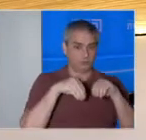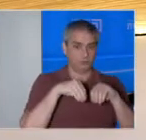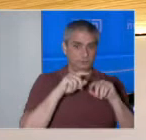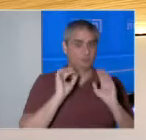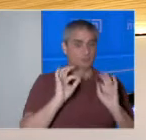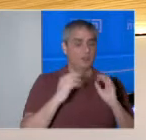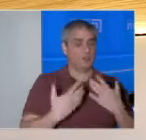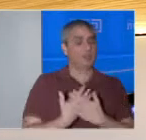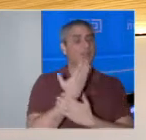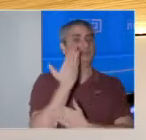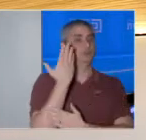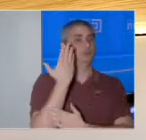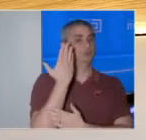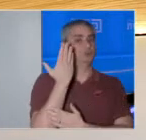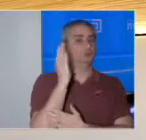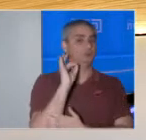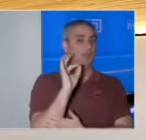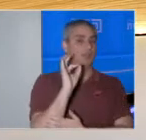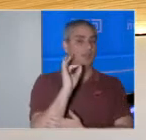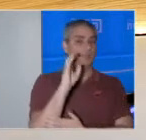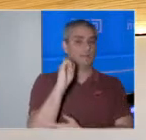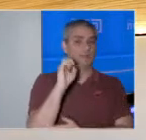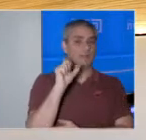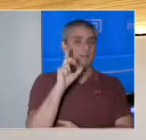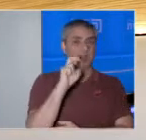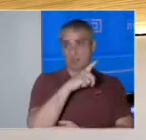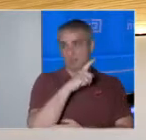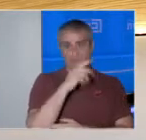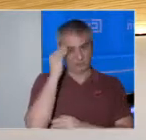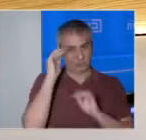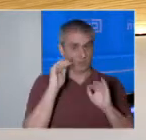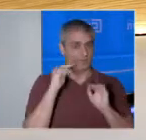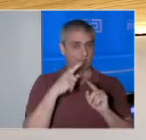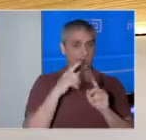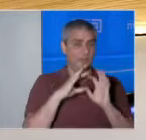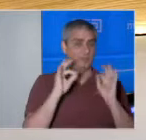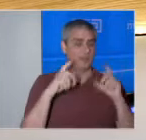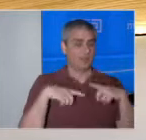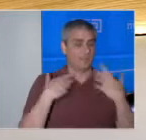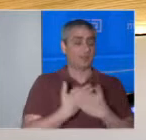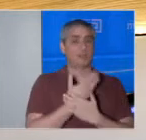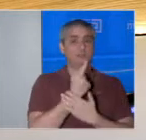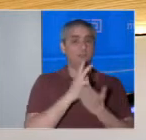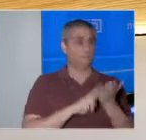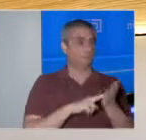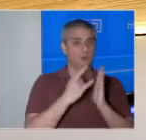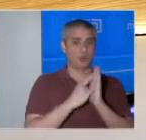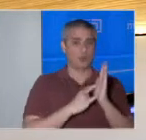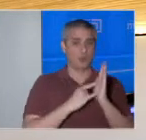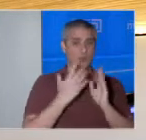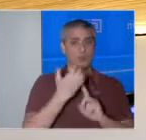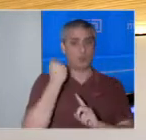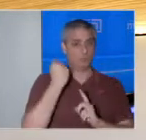בסימן התחדשות לביתה של מיכל סלע, זכרה לברכה. התחילה חיים חדשים בזכות חוק